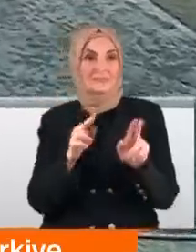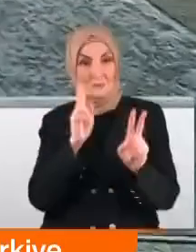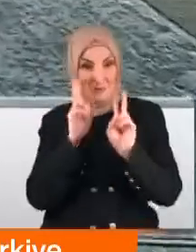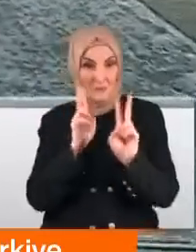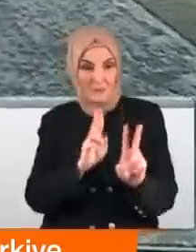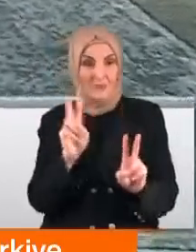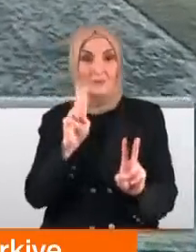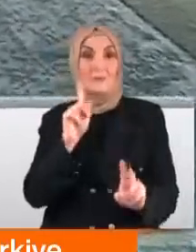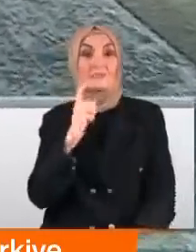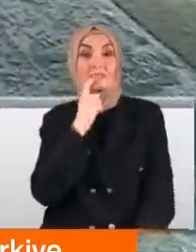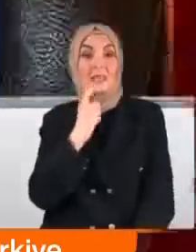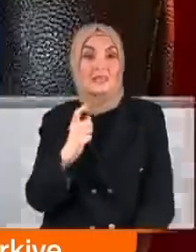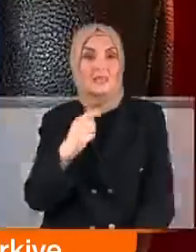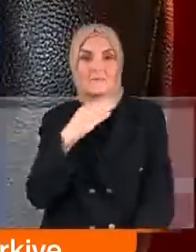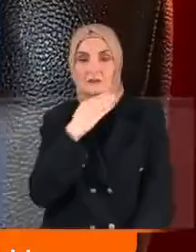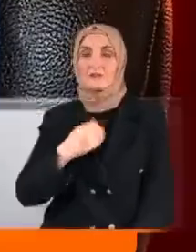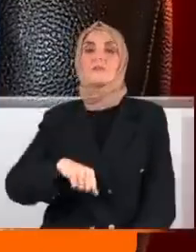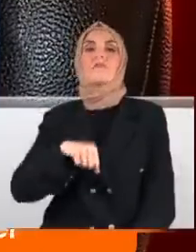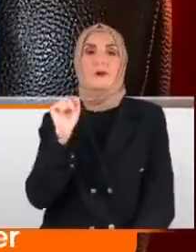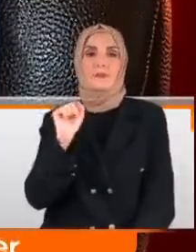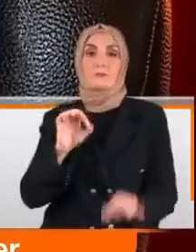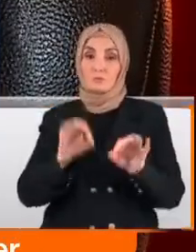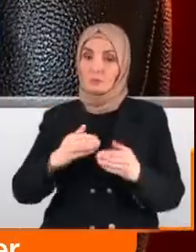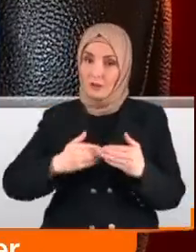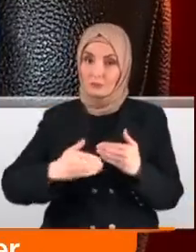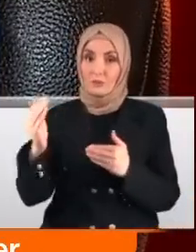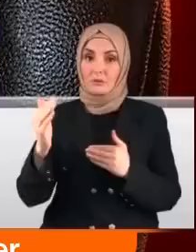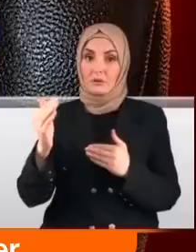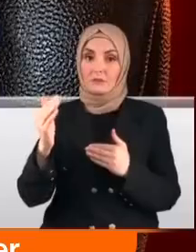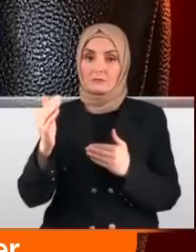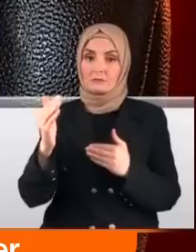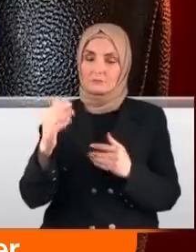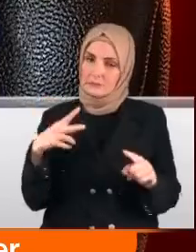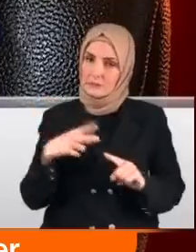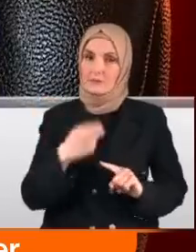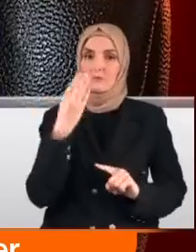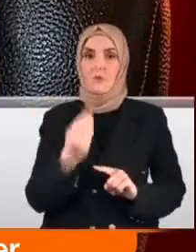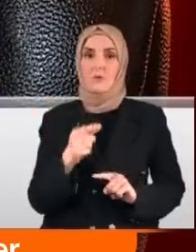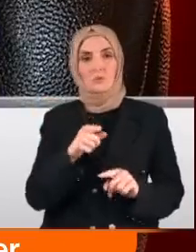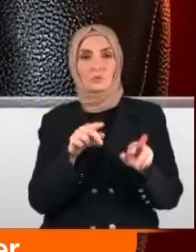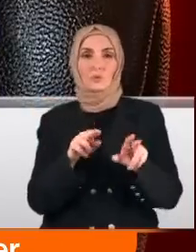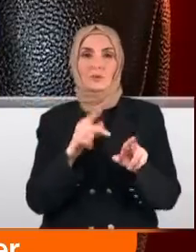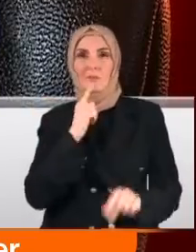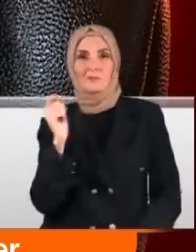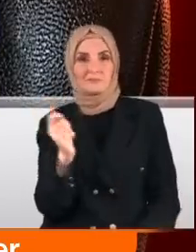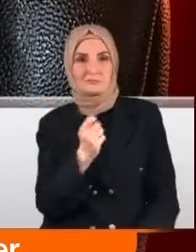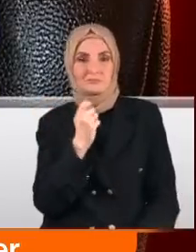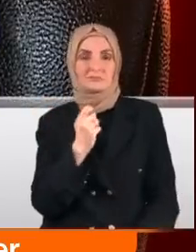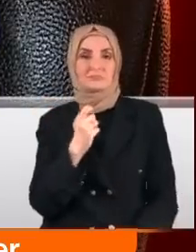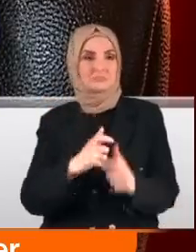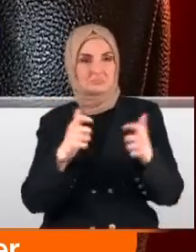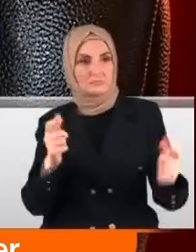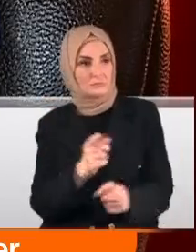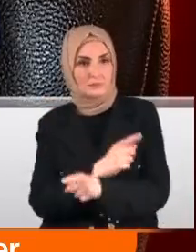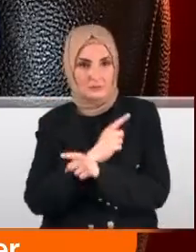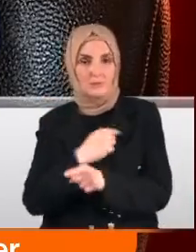biz fırsat vermediysek, bundan sonra da kesinlikle böyle bir spekülasyona, böyle bir yaklaşıma